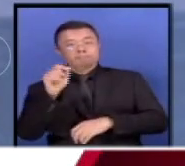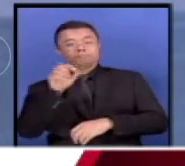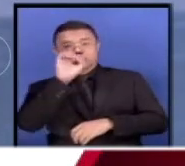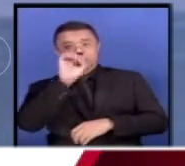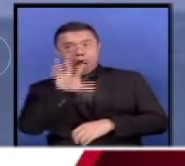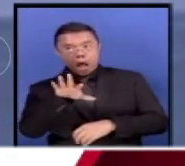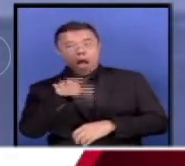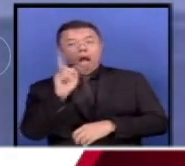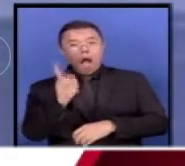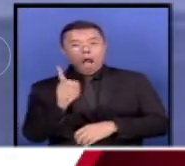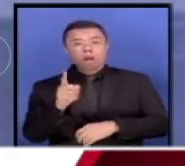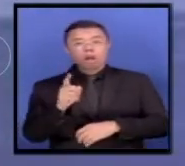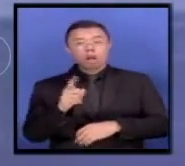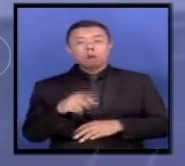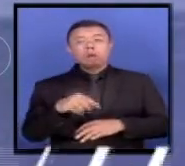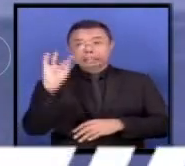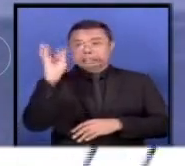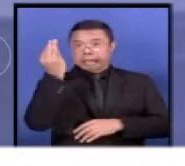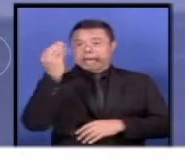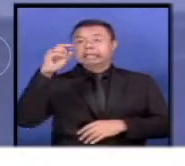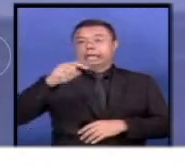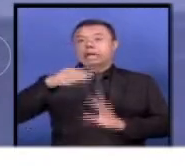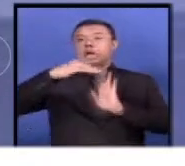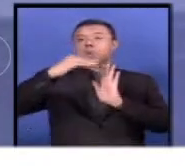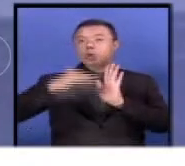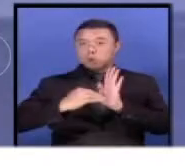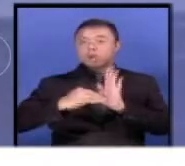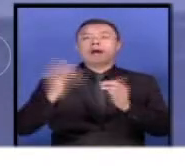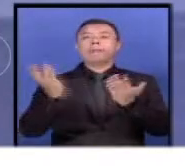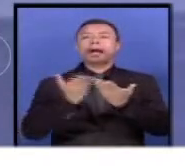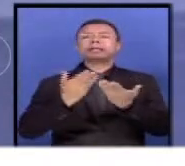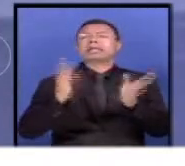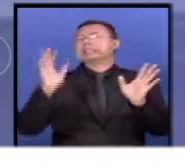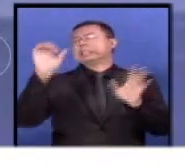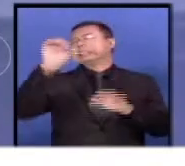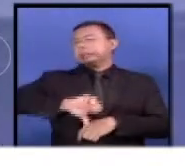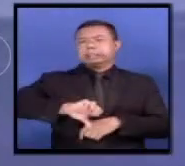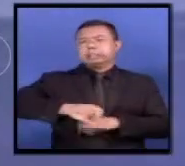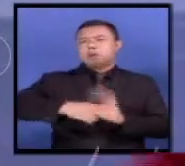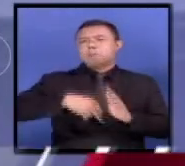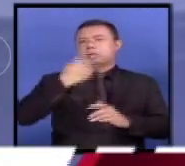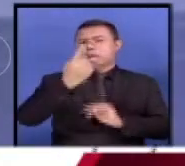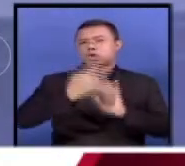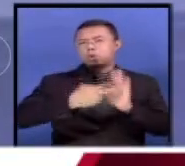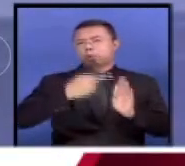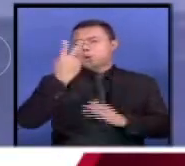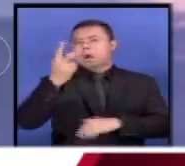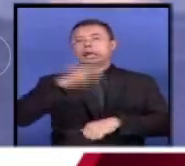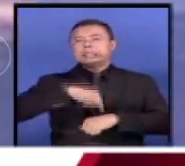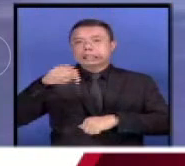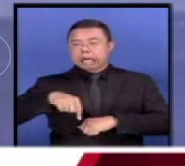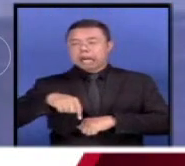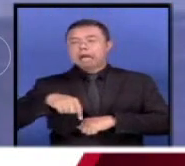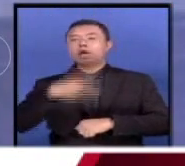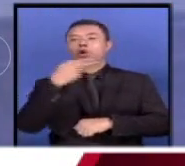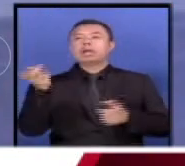jika peringkat udara di Jakarta ini turun dari sebelumnya terburuk pertama kemudian kedua. Nah kali ini peringkat udara